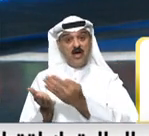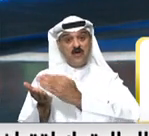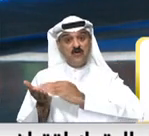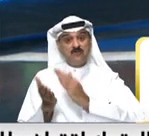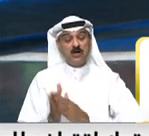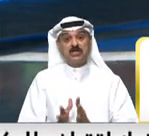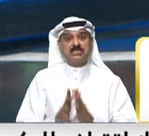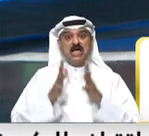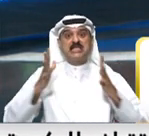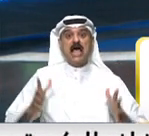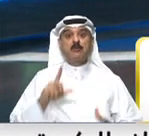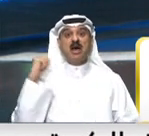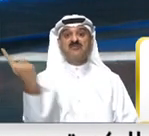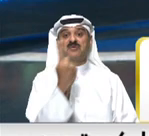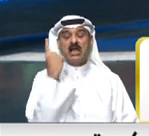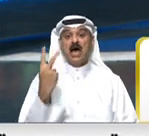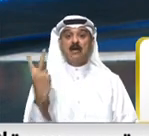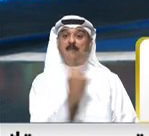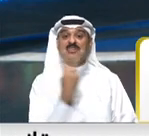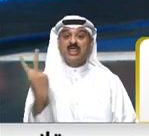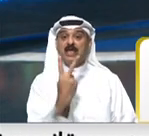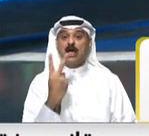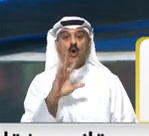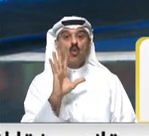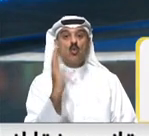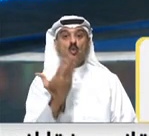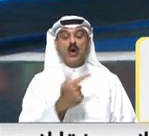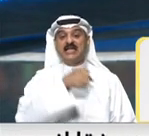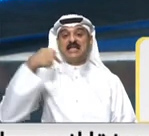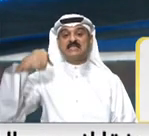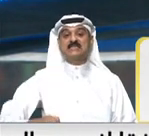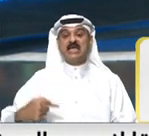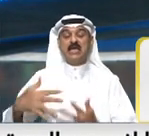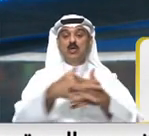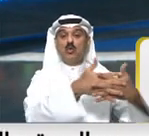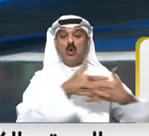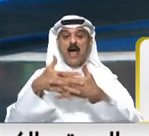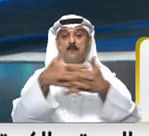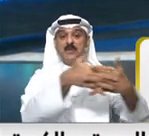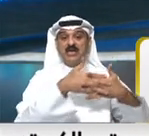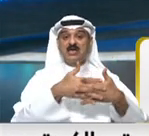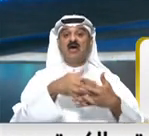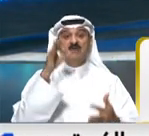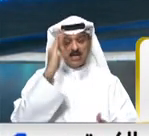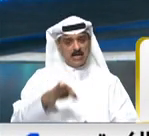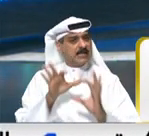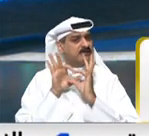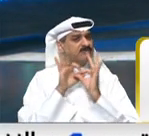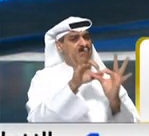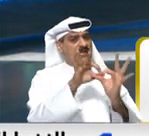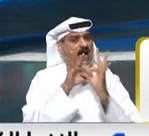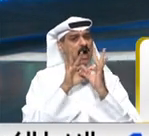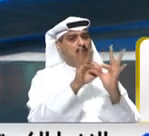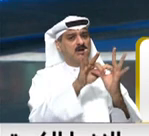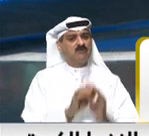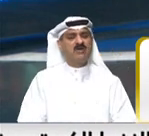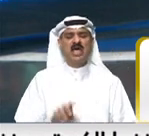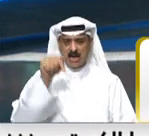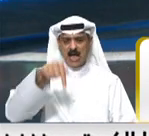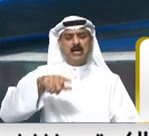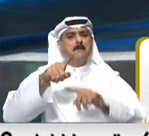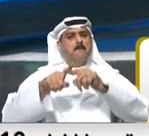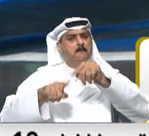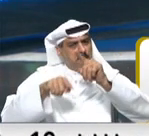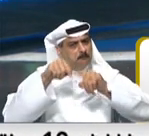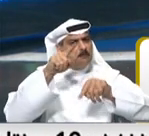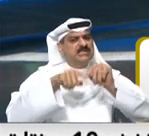أن يكونا شريكين وليس خصمين، مشيرا في الوقت ذاته إلى أنه لا يزال هناك عدد من المشاكل التي ينبغي